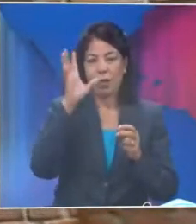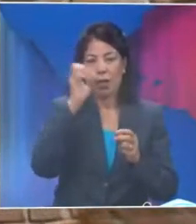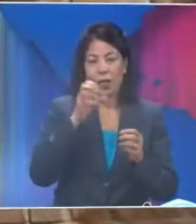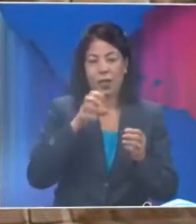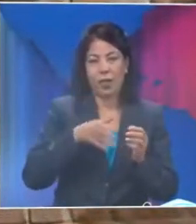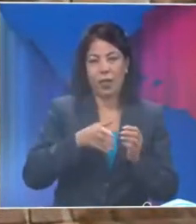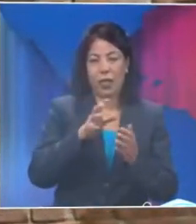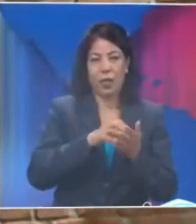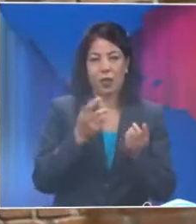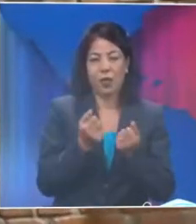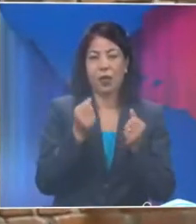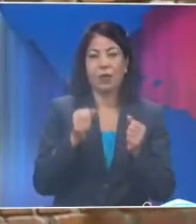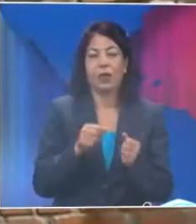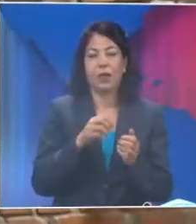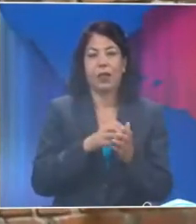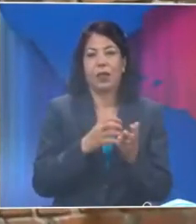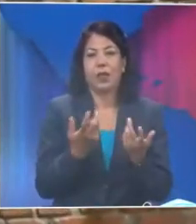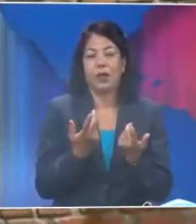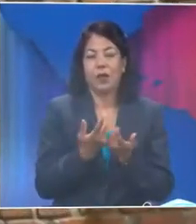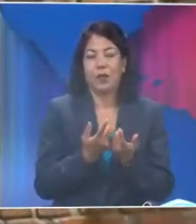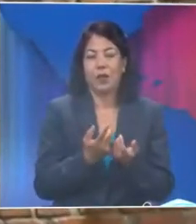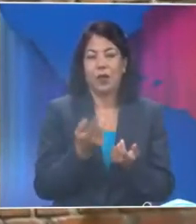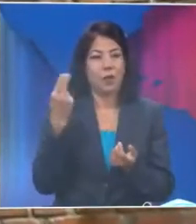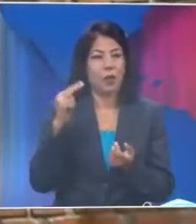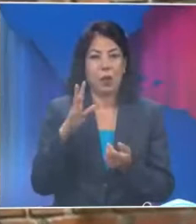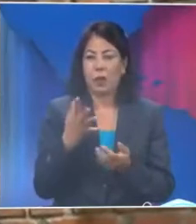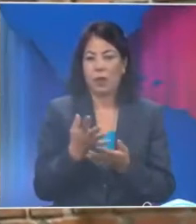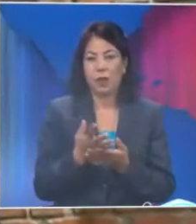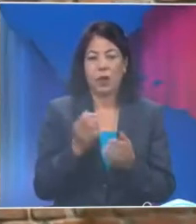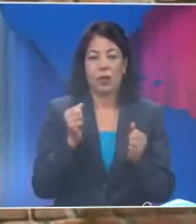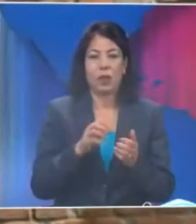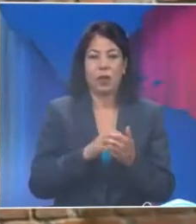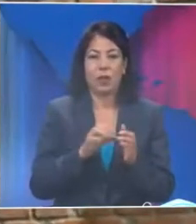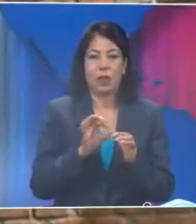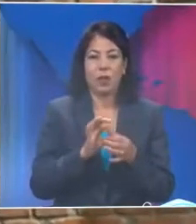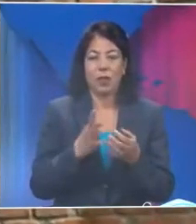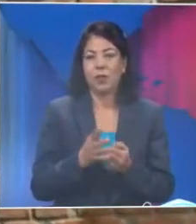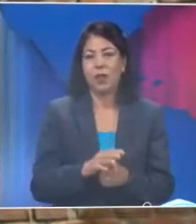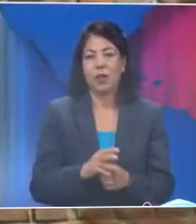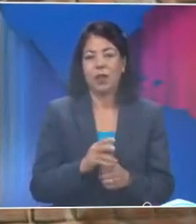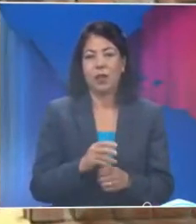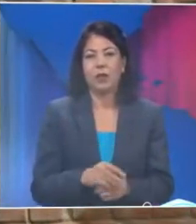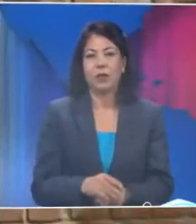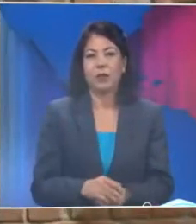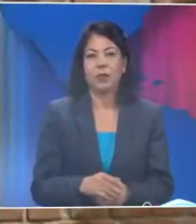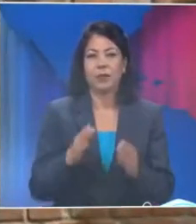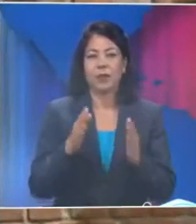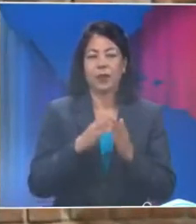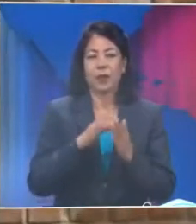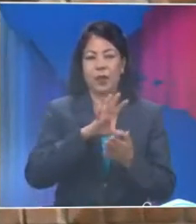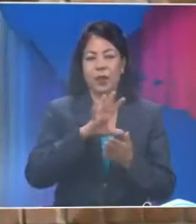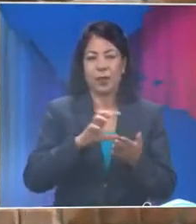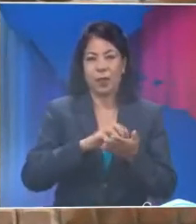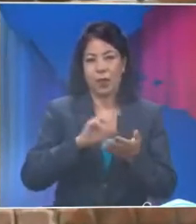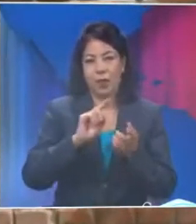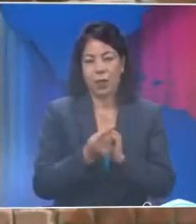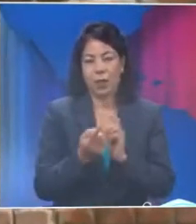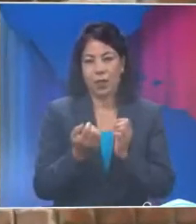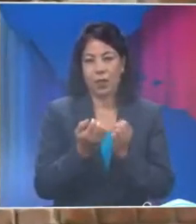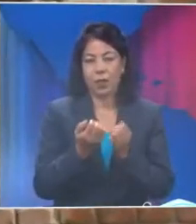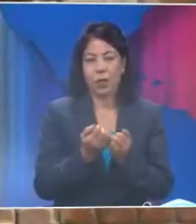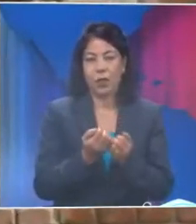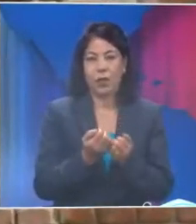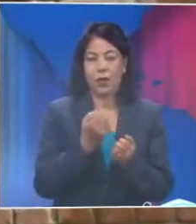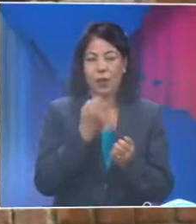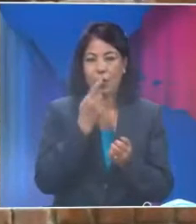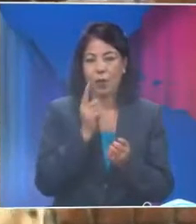ठाउँै नभएर त बस्नु परिहाल्यो नि, ठाउँ त्यहाँ भएकै त्यही हो भनेर नि त्यही भएर यता सर भनेकै घर सकेर सर भनेको सर कहिले